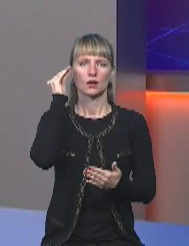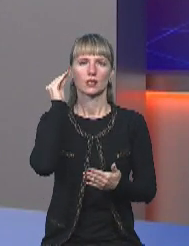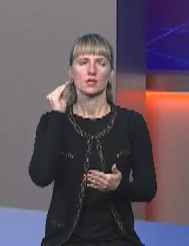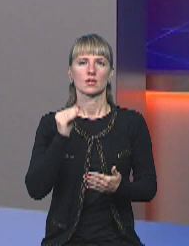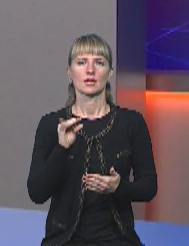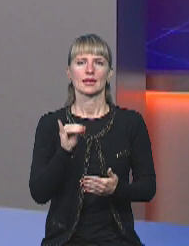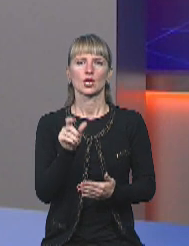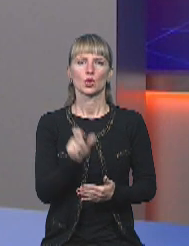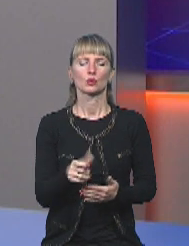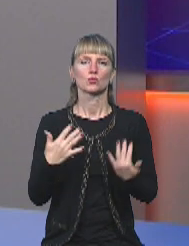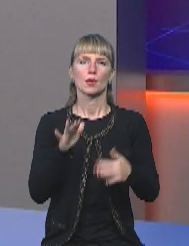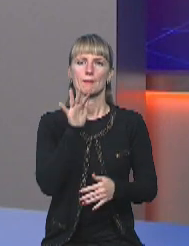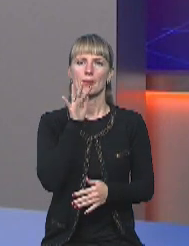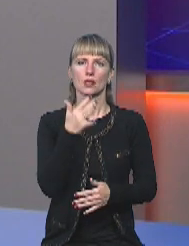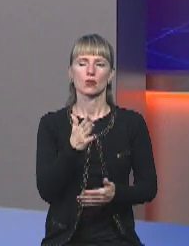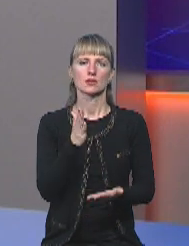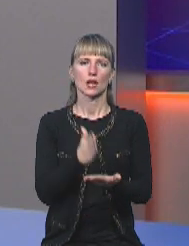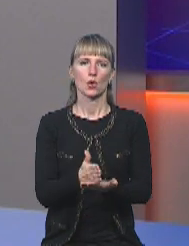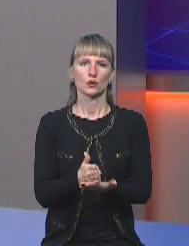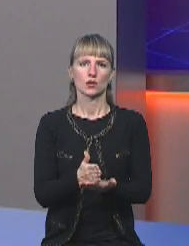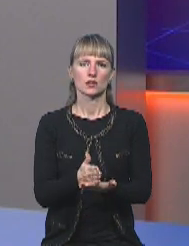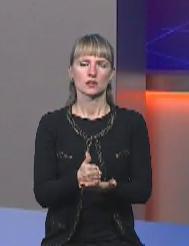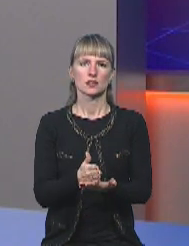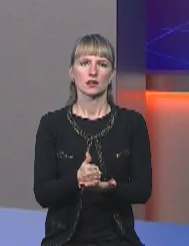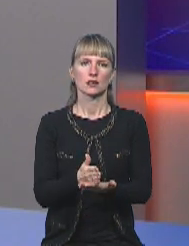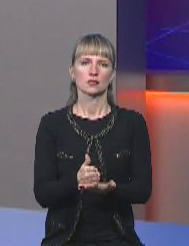Угу. Люди вже 5 років знаходяться